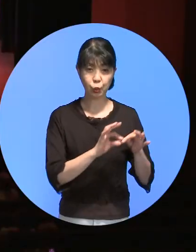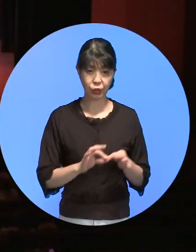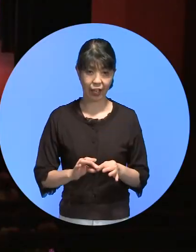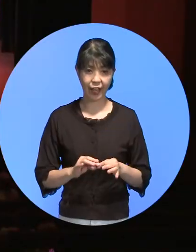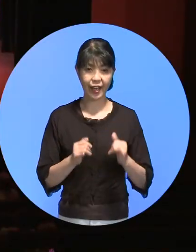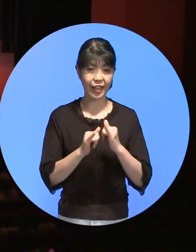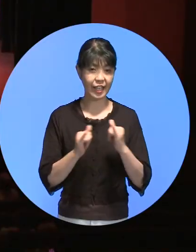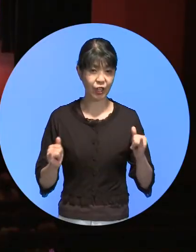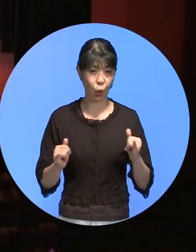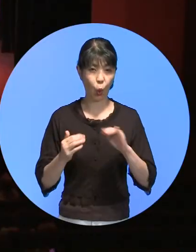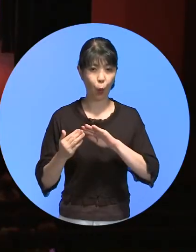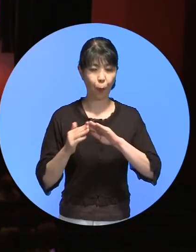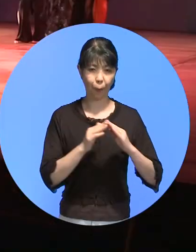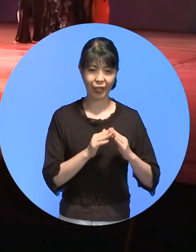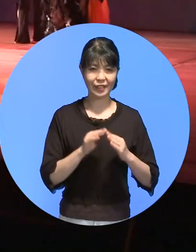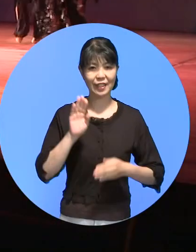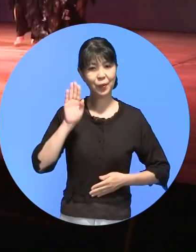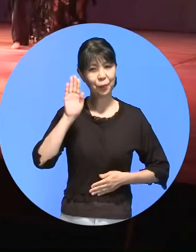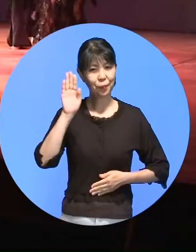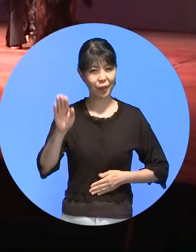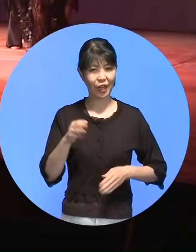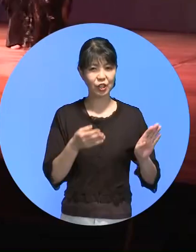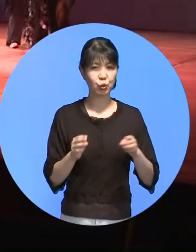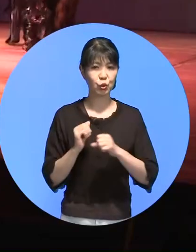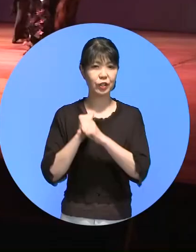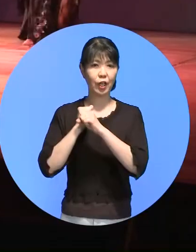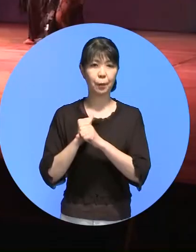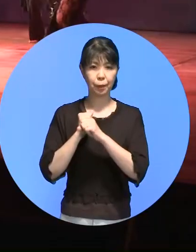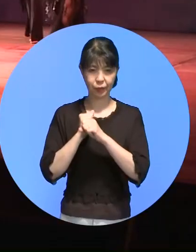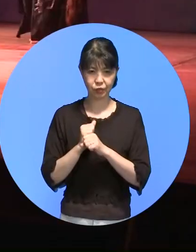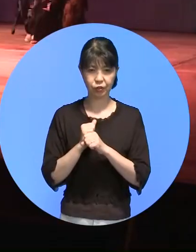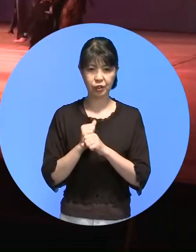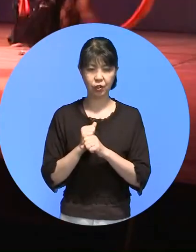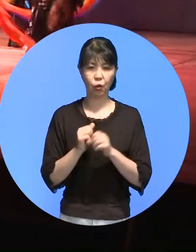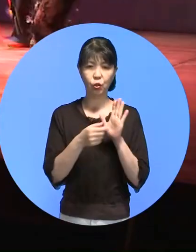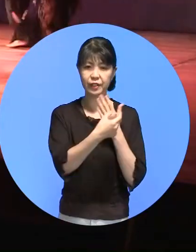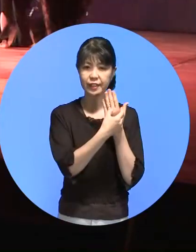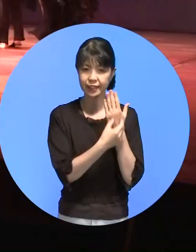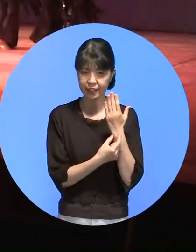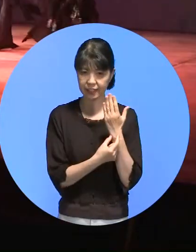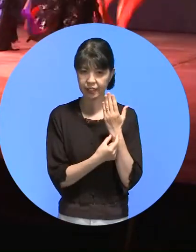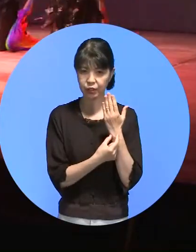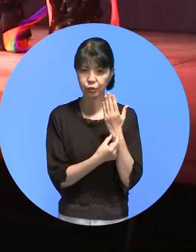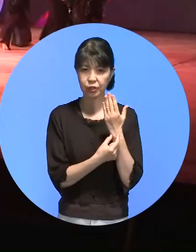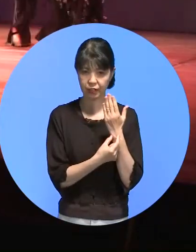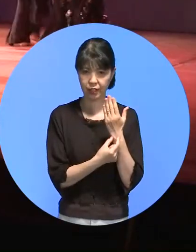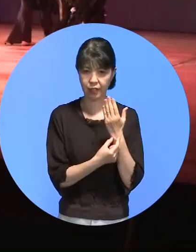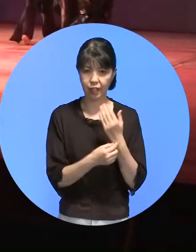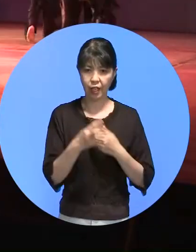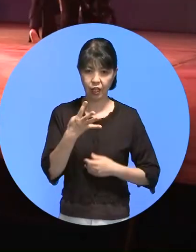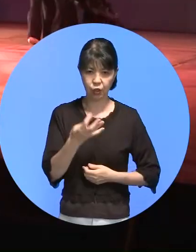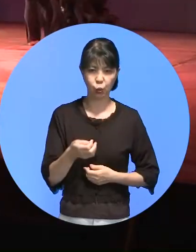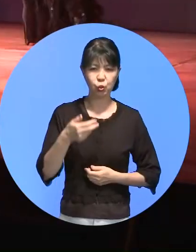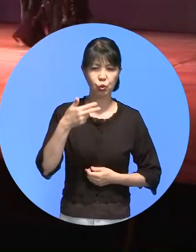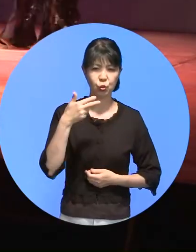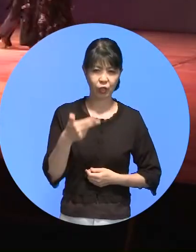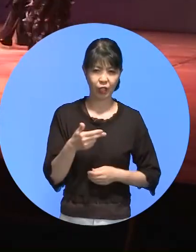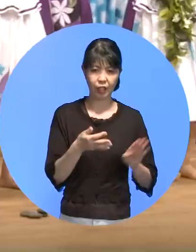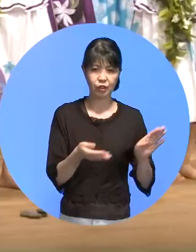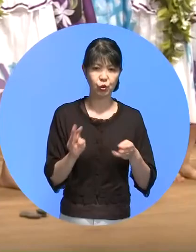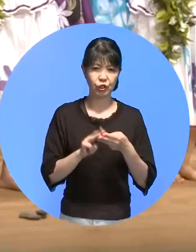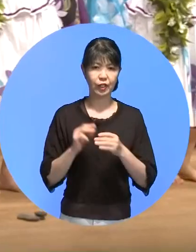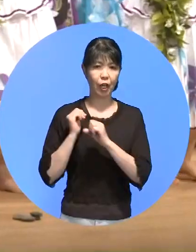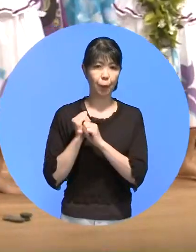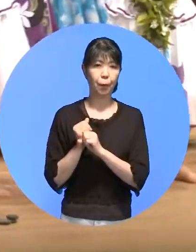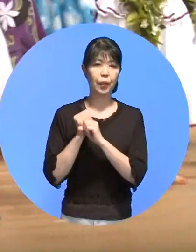これはつながれ人町未来吹田祭りをキャッチフレーズに行われる第47回吹田祭り